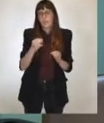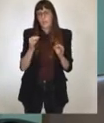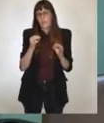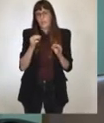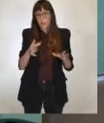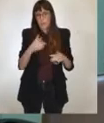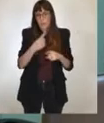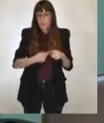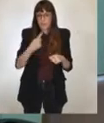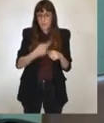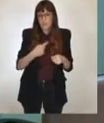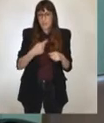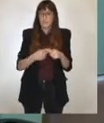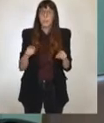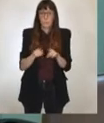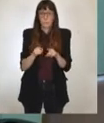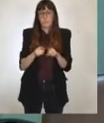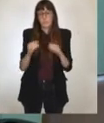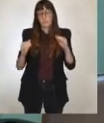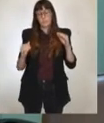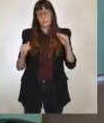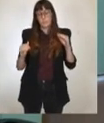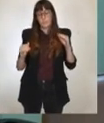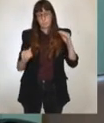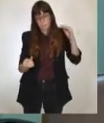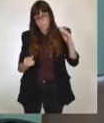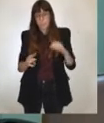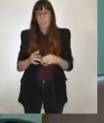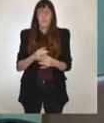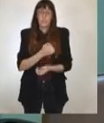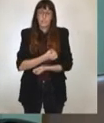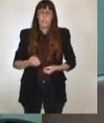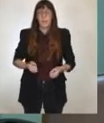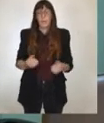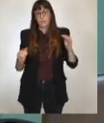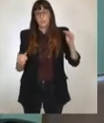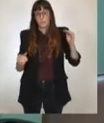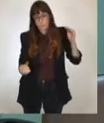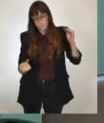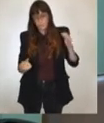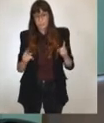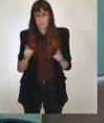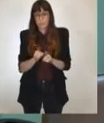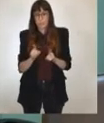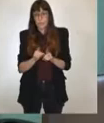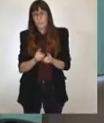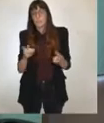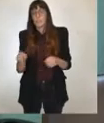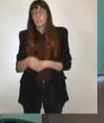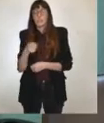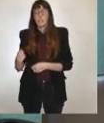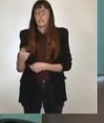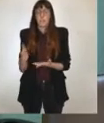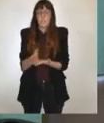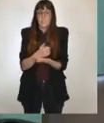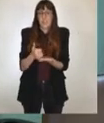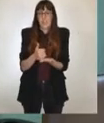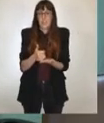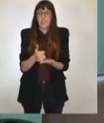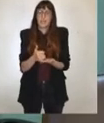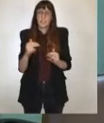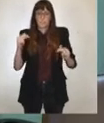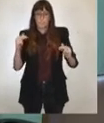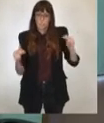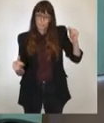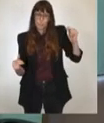d'écart. Le chômage touche plus souvent les femmes, c'est 1 point d'écart. Les écarts de salaire sont importants, augmentent au fil de la carrière.